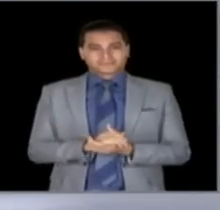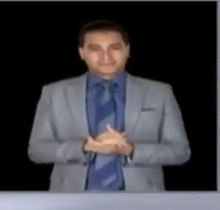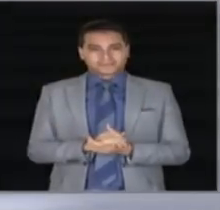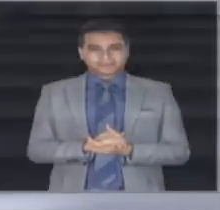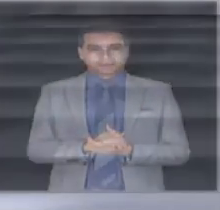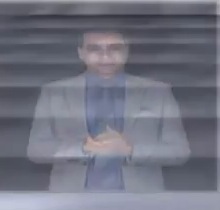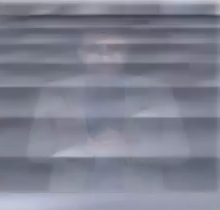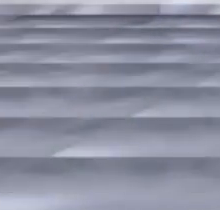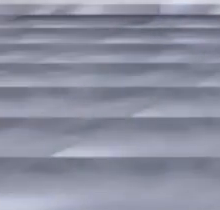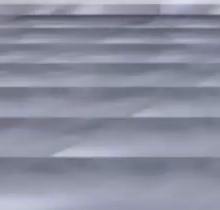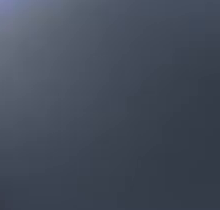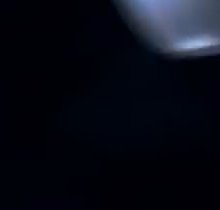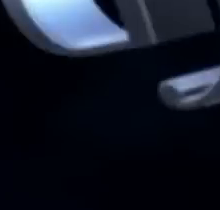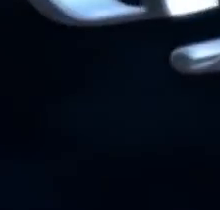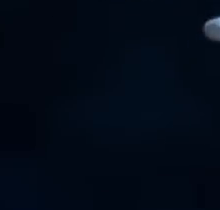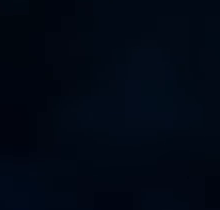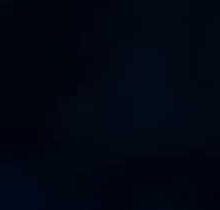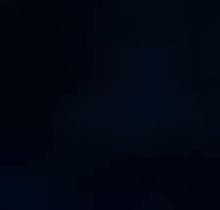الرياضيين.